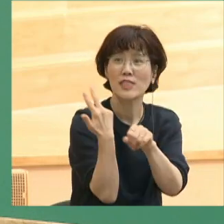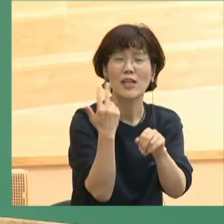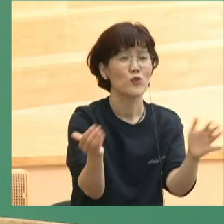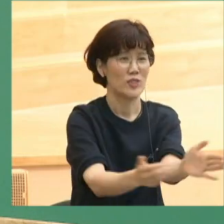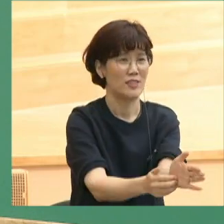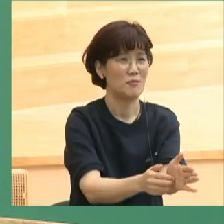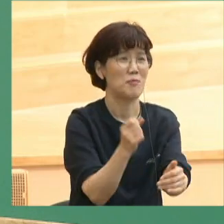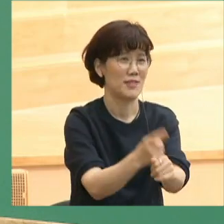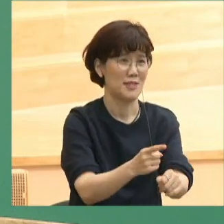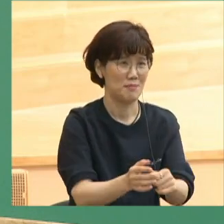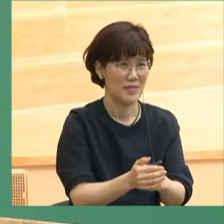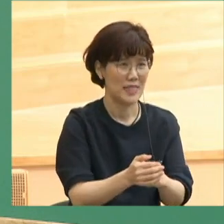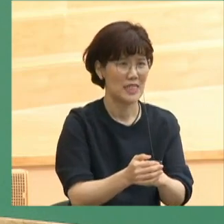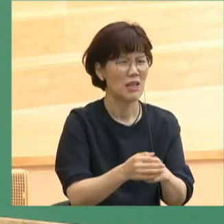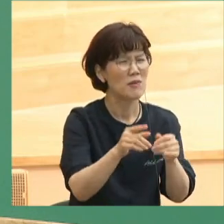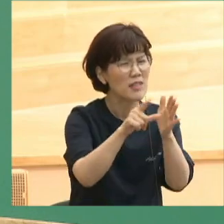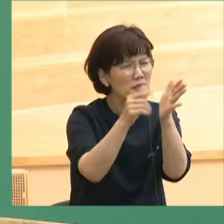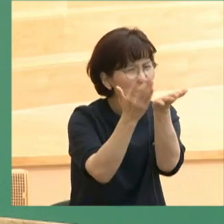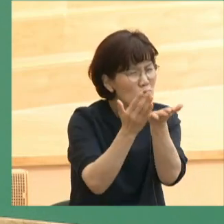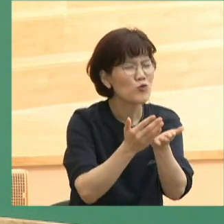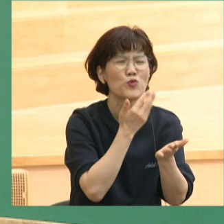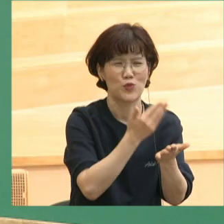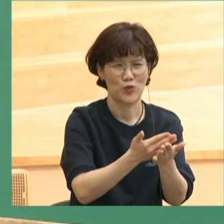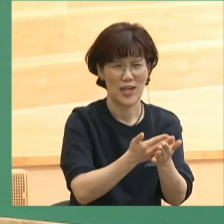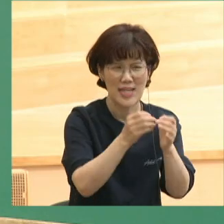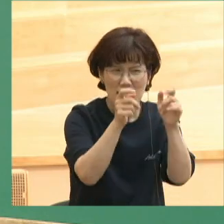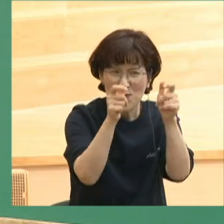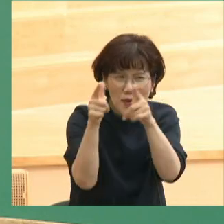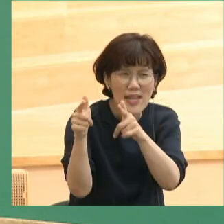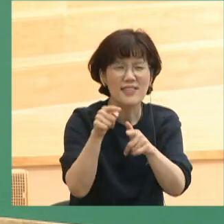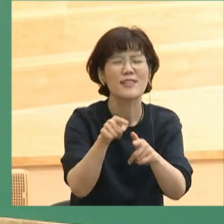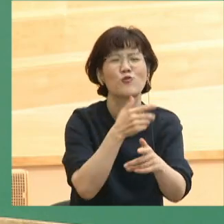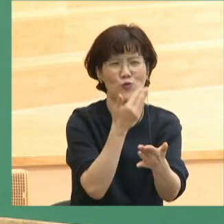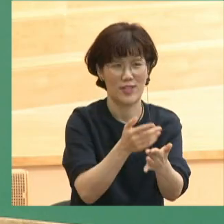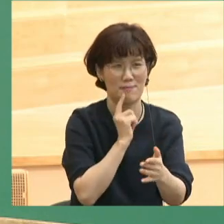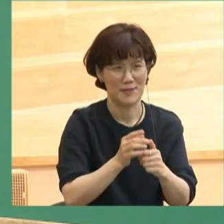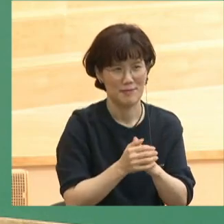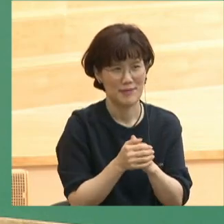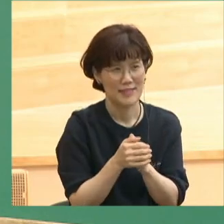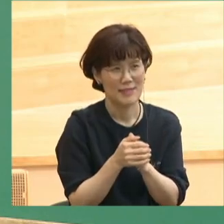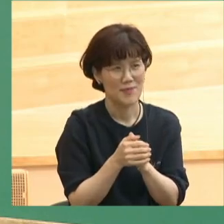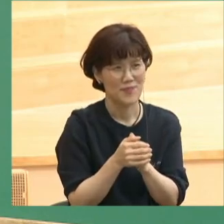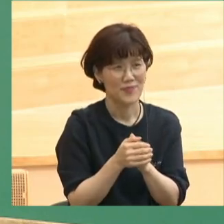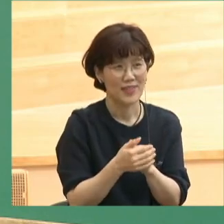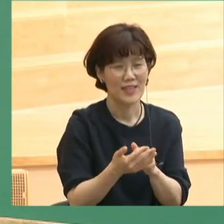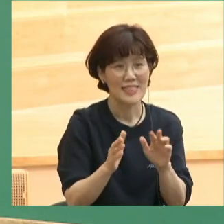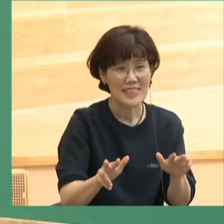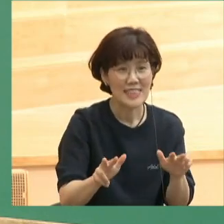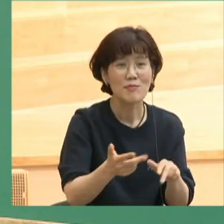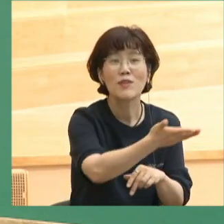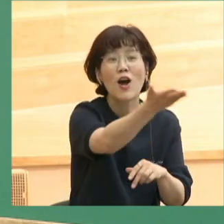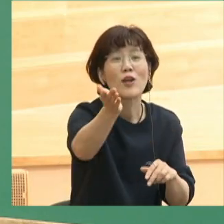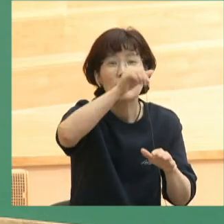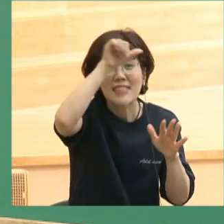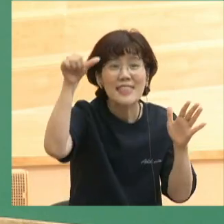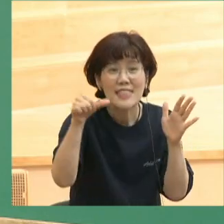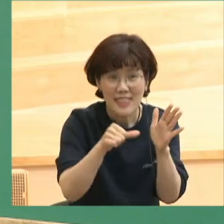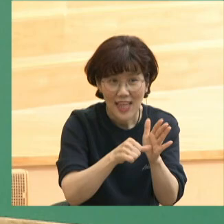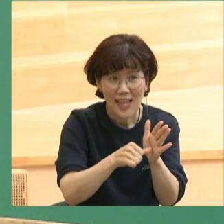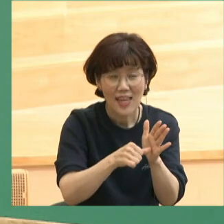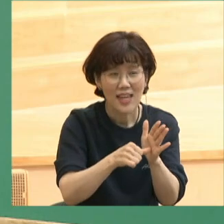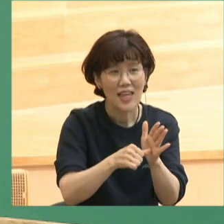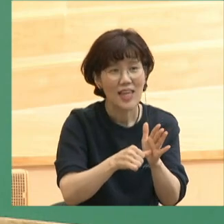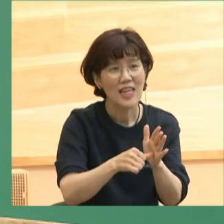타이밍이 중요하죠. 기회가 중요한 거예요. 여러분 지금 여러분의 인생에